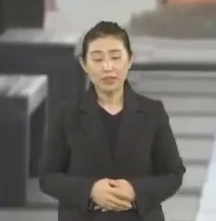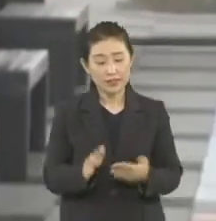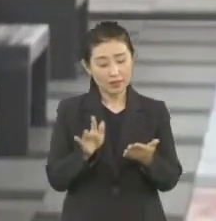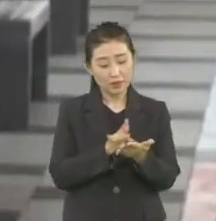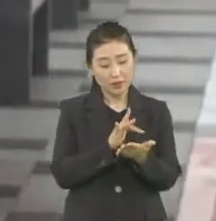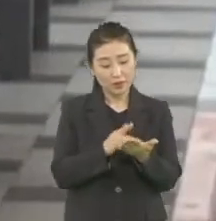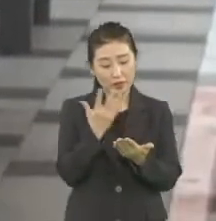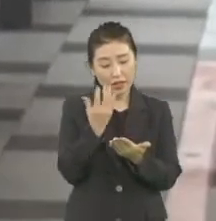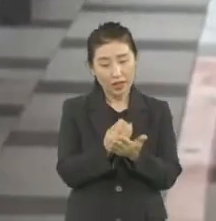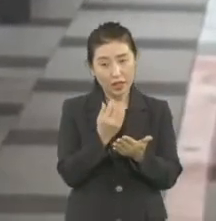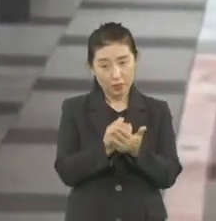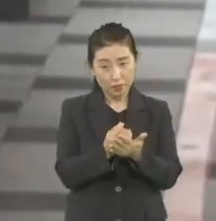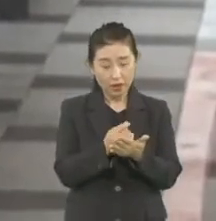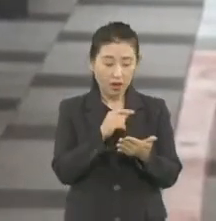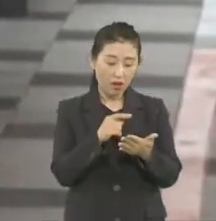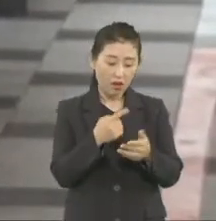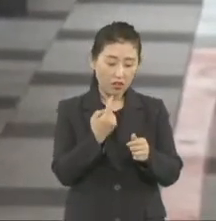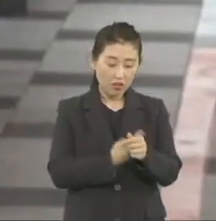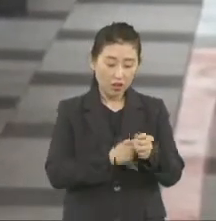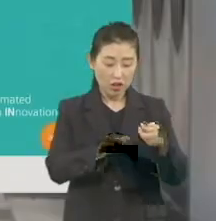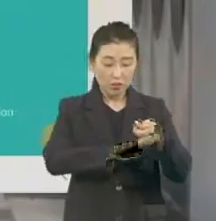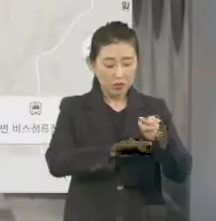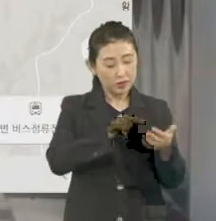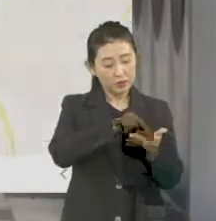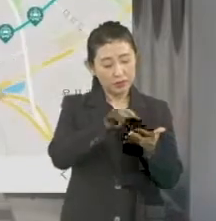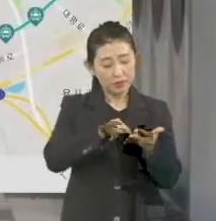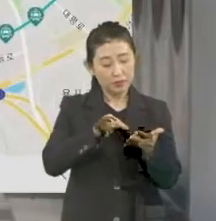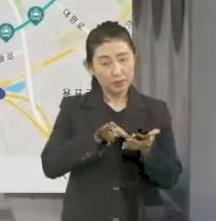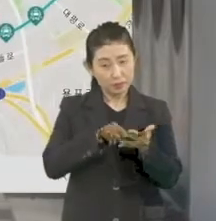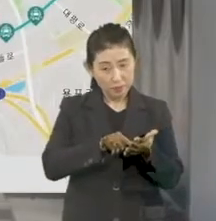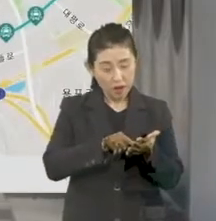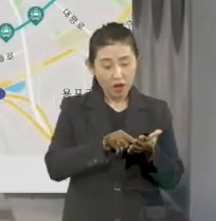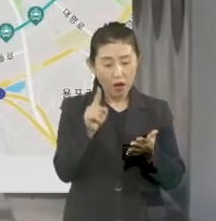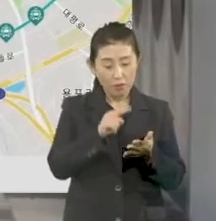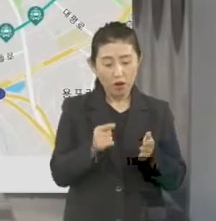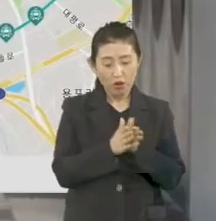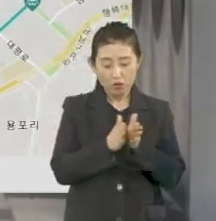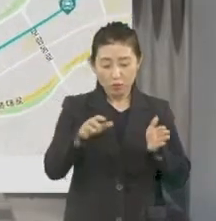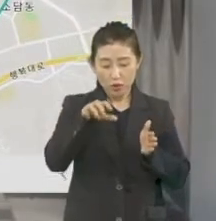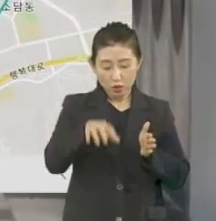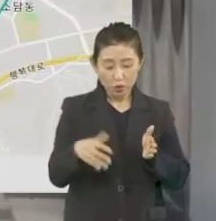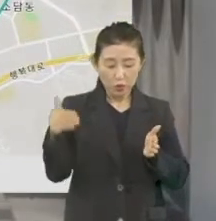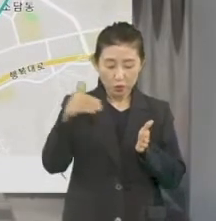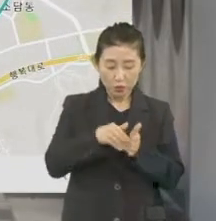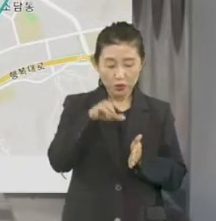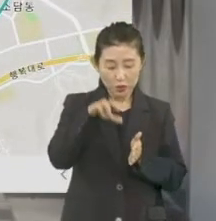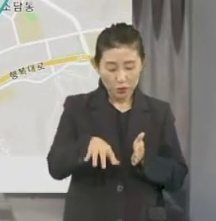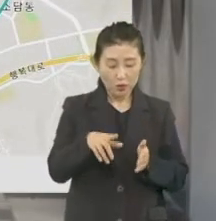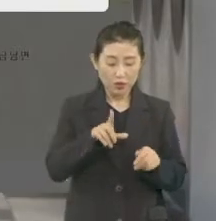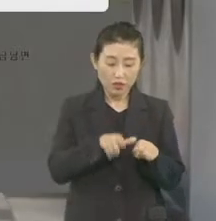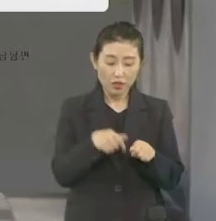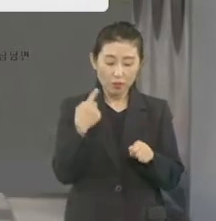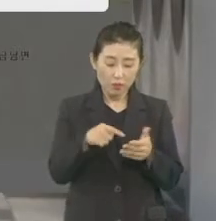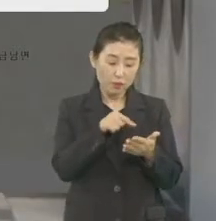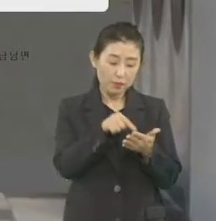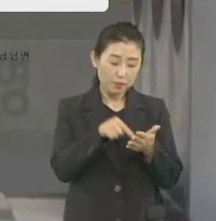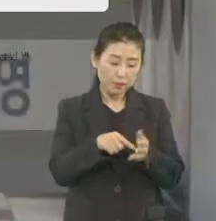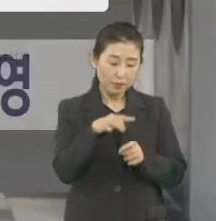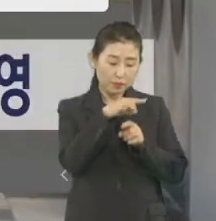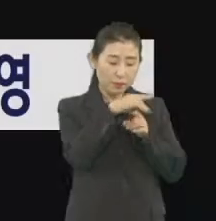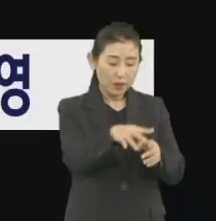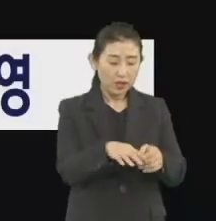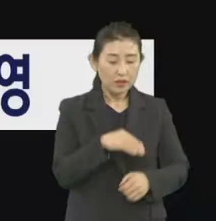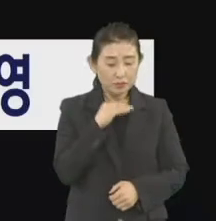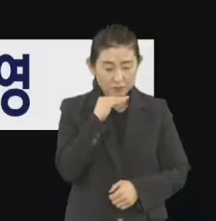스마트폰 앱을 통해 자율주행 버스를 호출합니다. 출발지와 도착지를 입력하고 승차 희망 시간을 선택하자 버스가